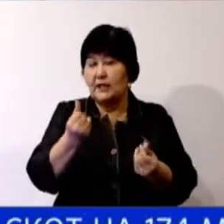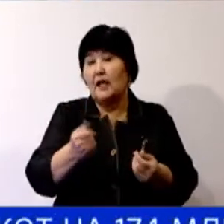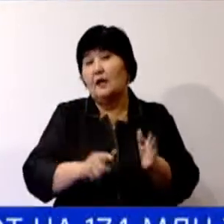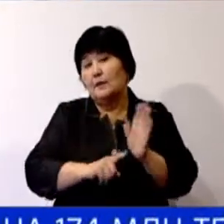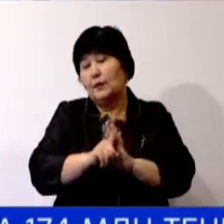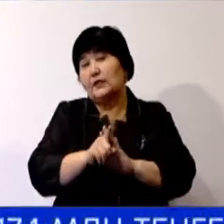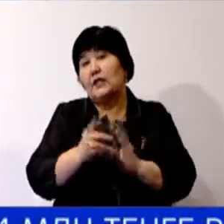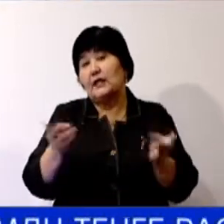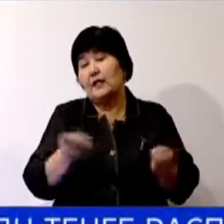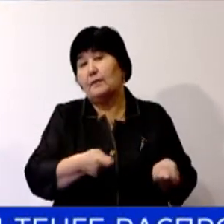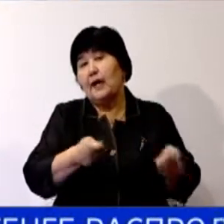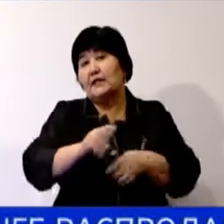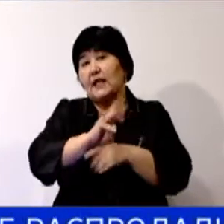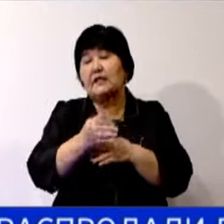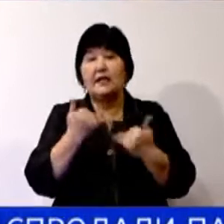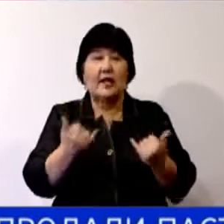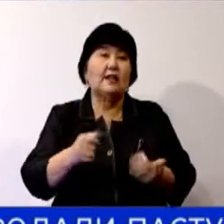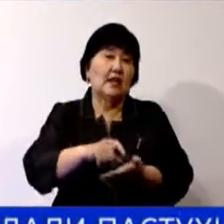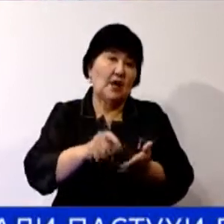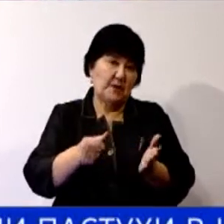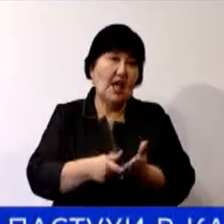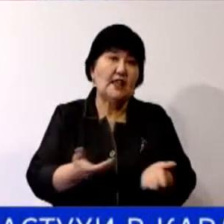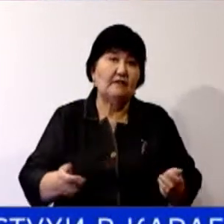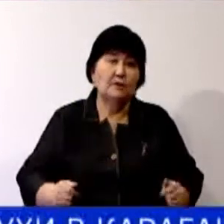привозится необходимое оснащение для данных кабинетов.